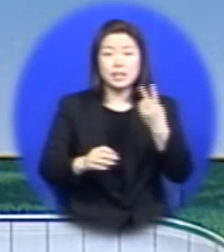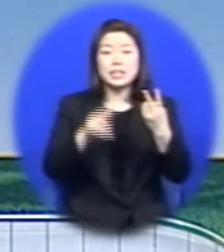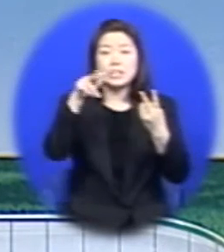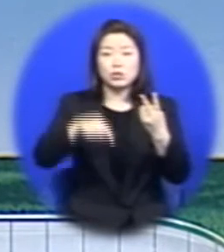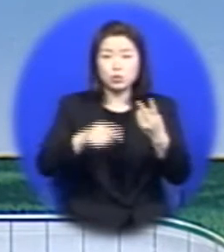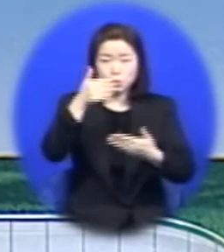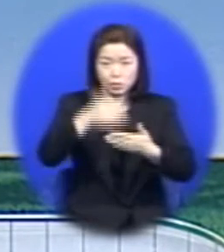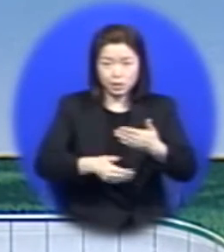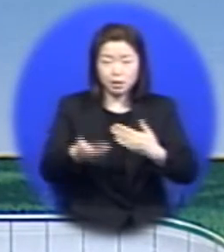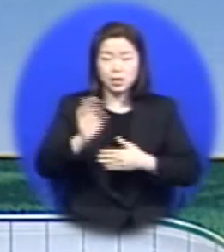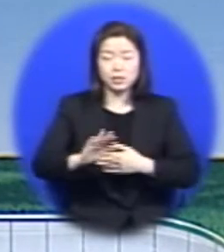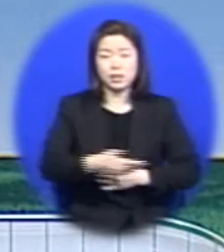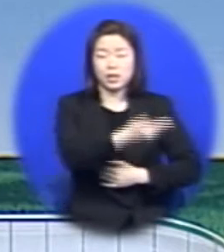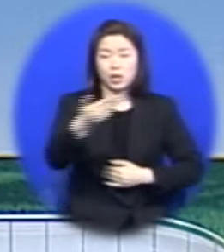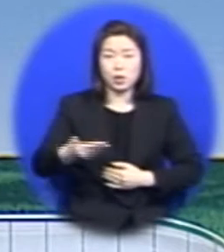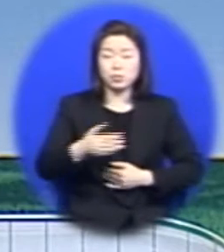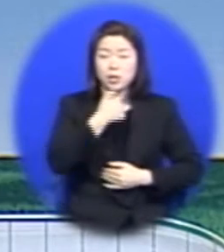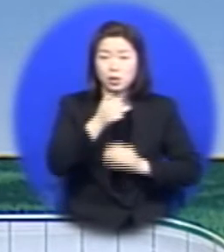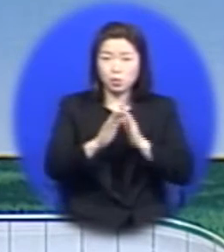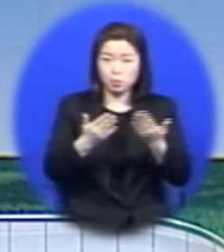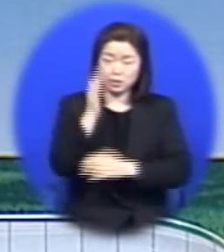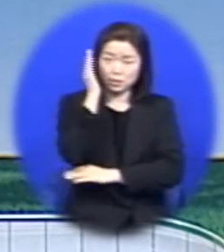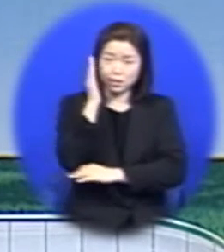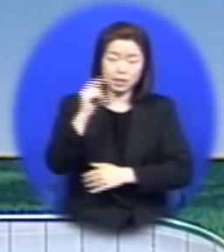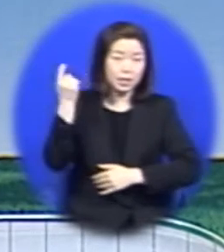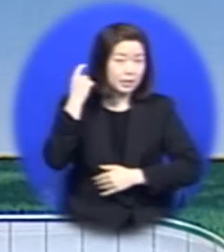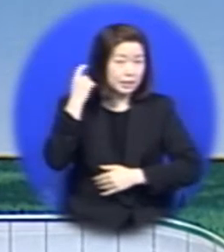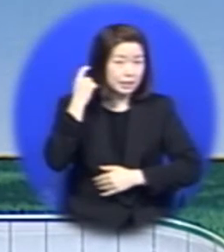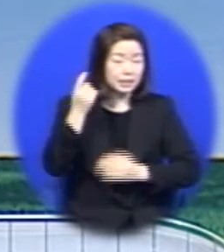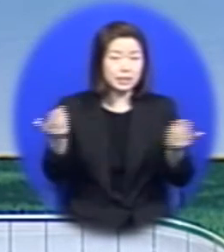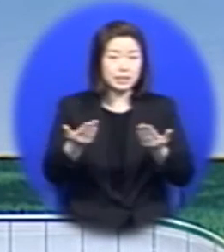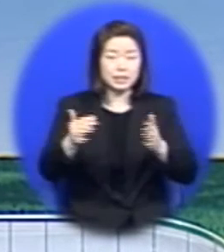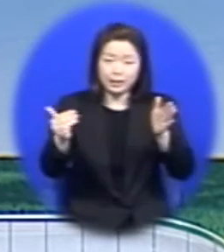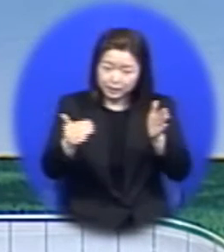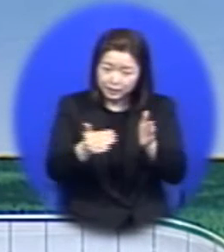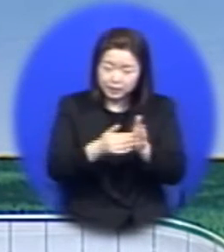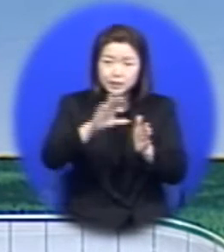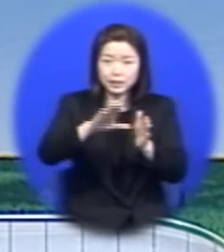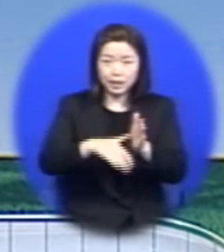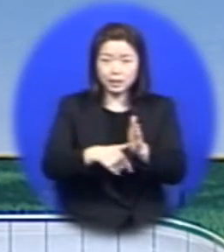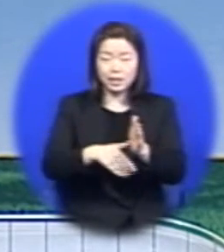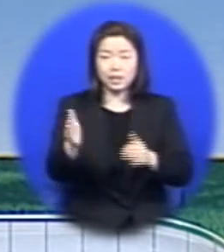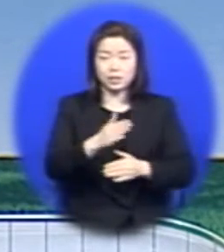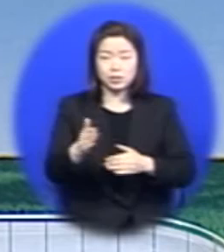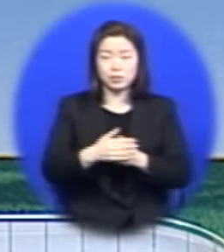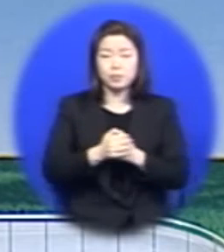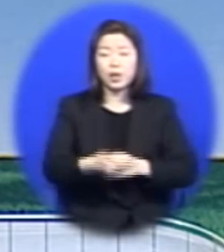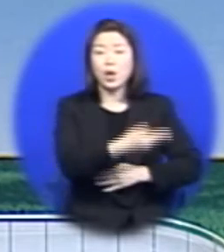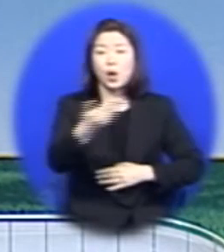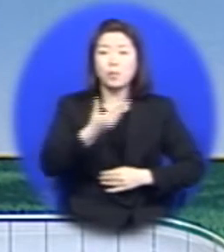남았는데, 여러분이 로마서 강해 설교를 이제 듣는 일을 마무리하면서, 여러분은 정말 복음으로